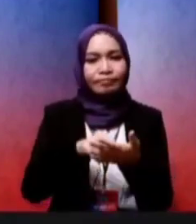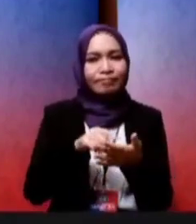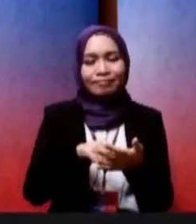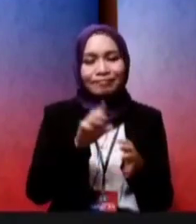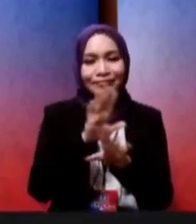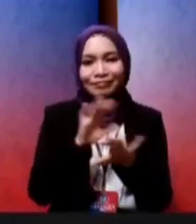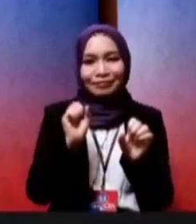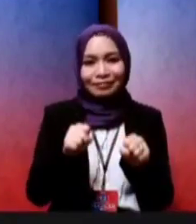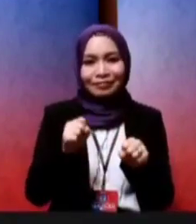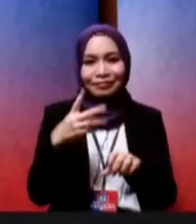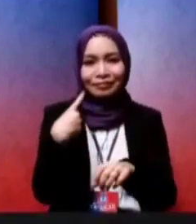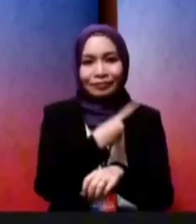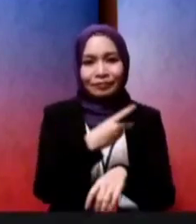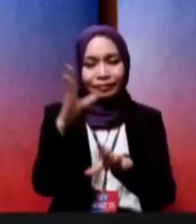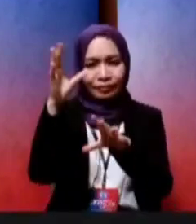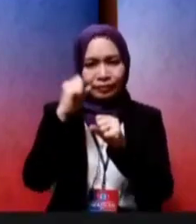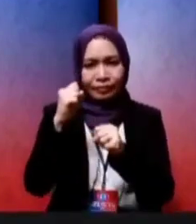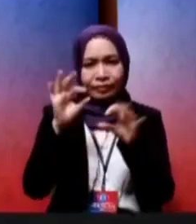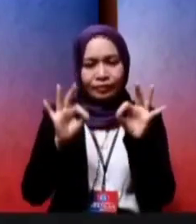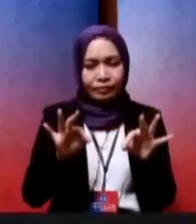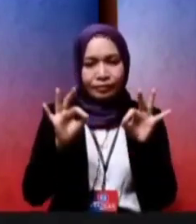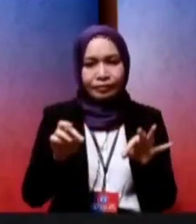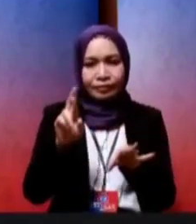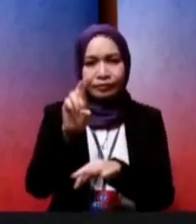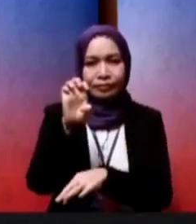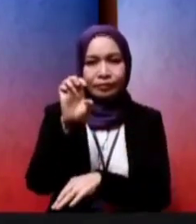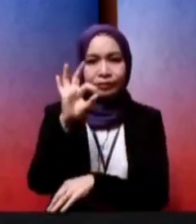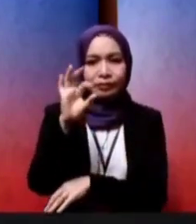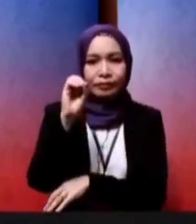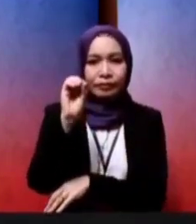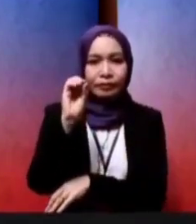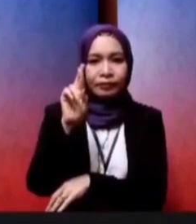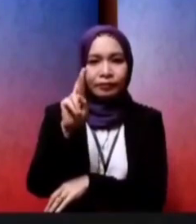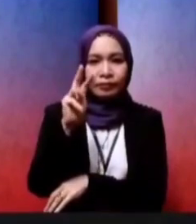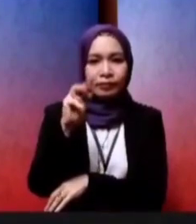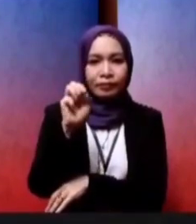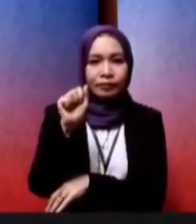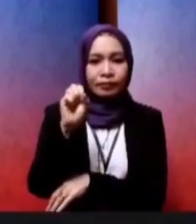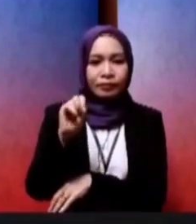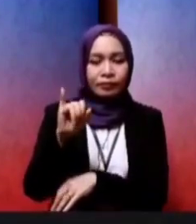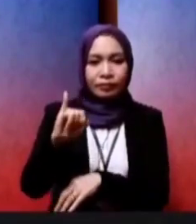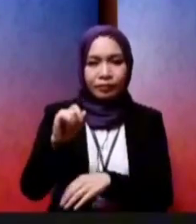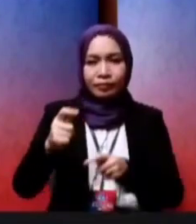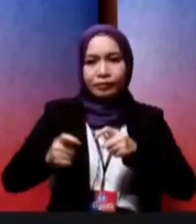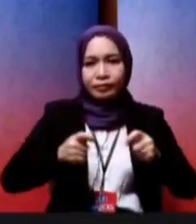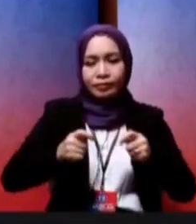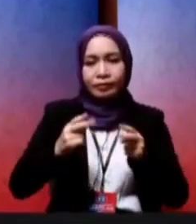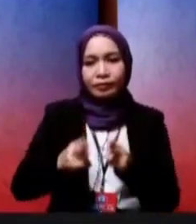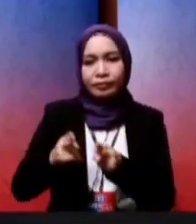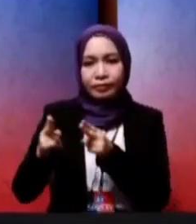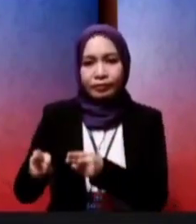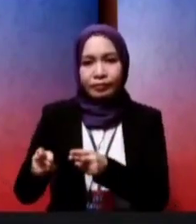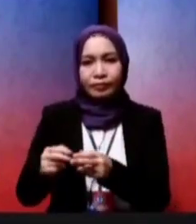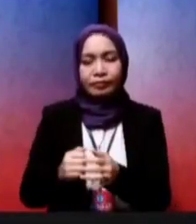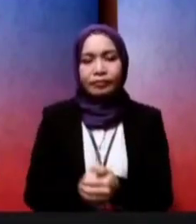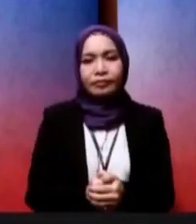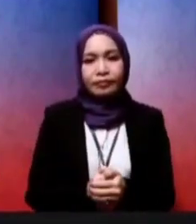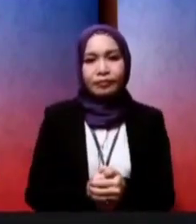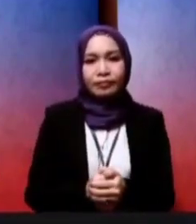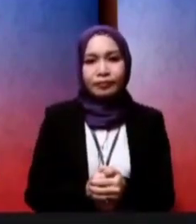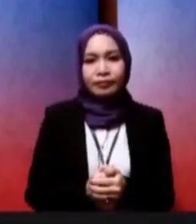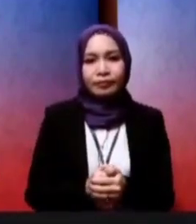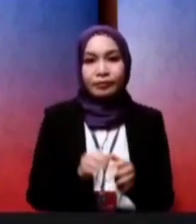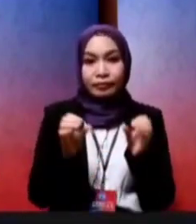sistem tadbir urus tata kelola termasuk juga menyelesaikan isu Deep state dan